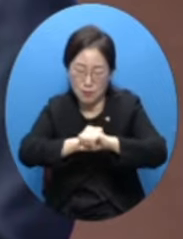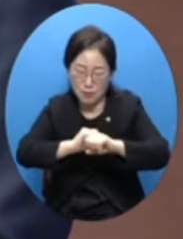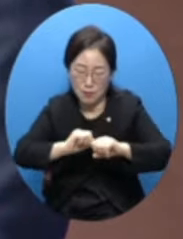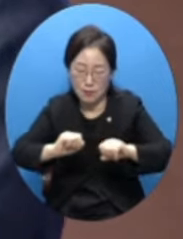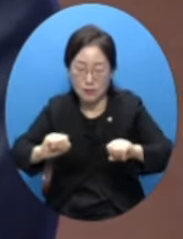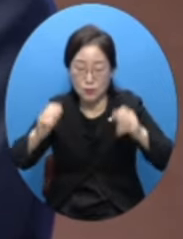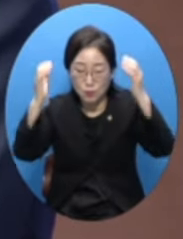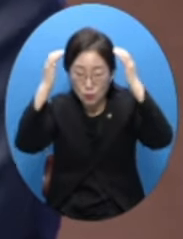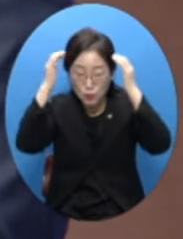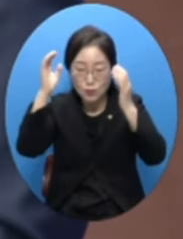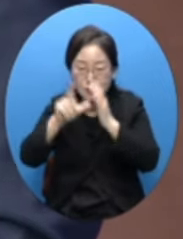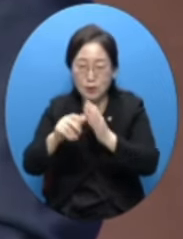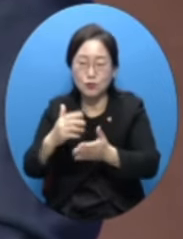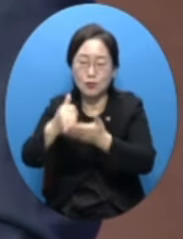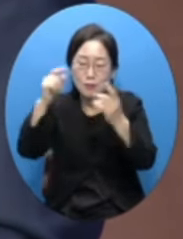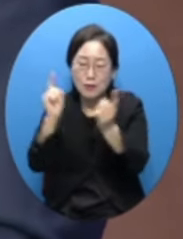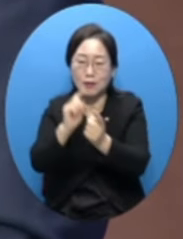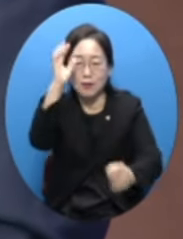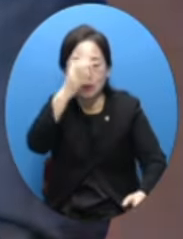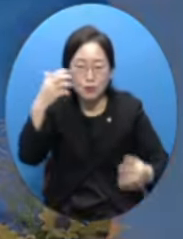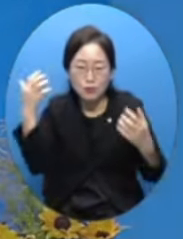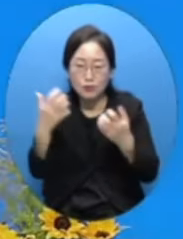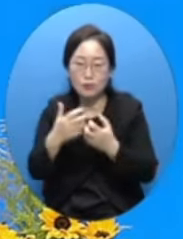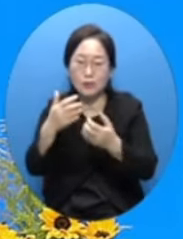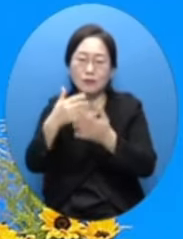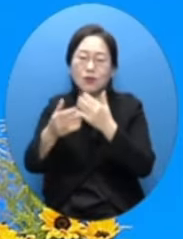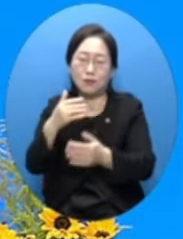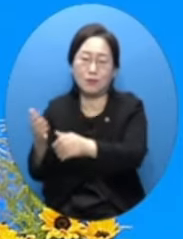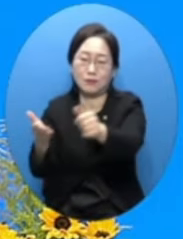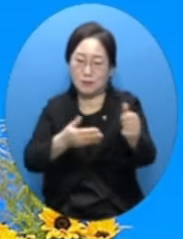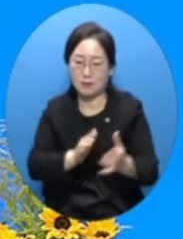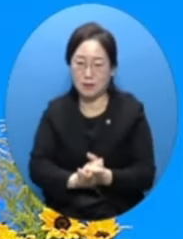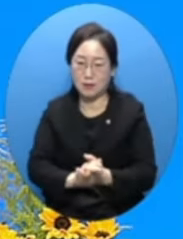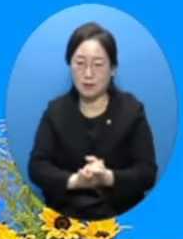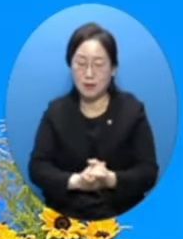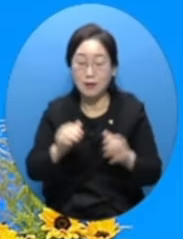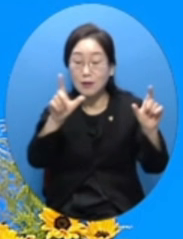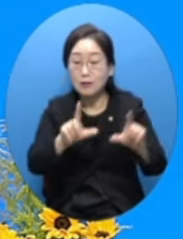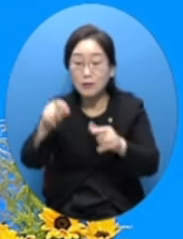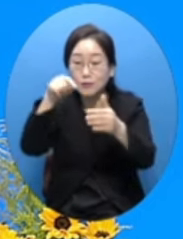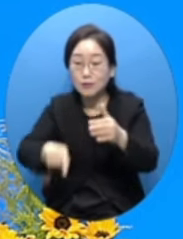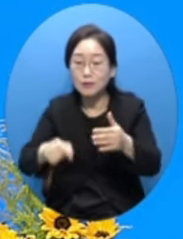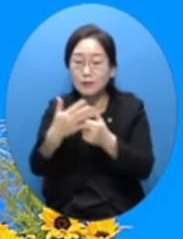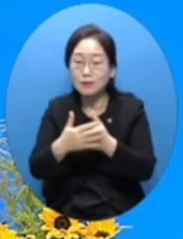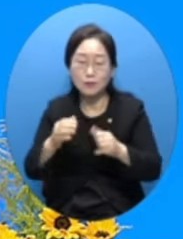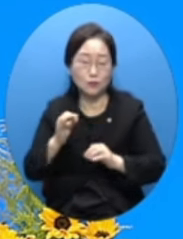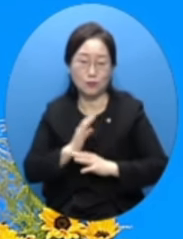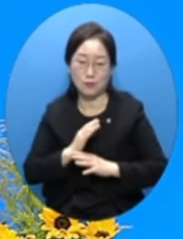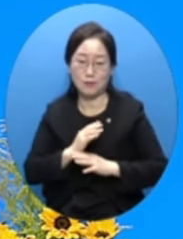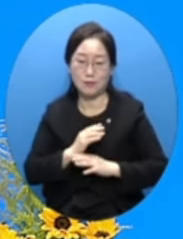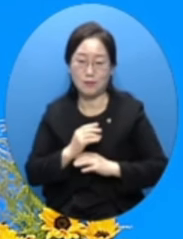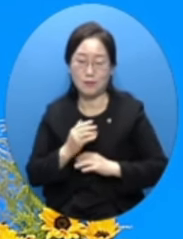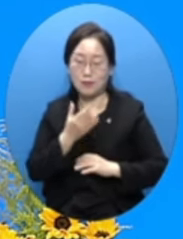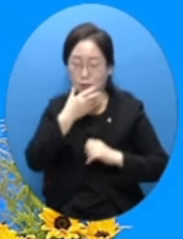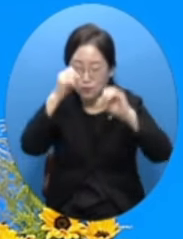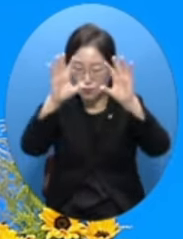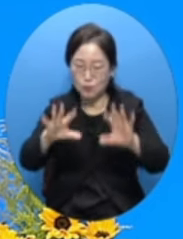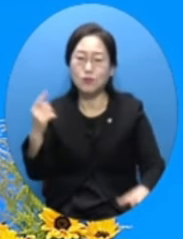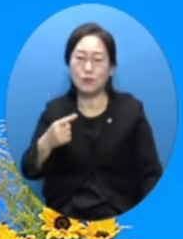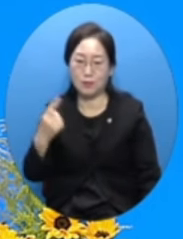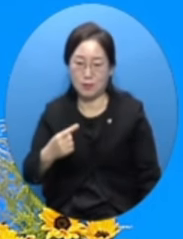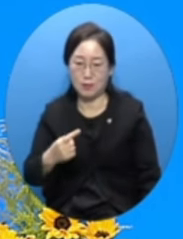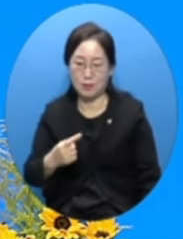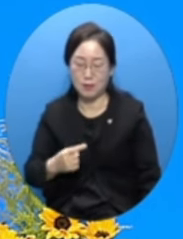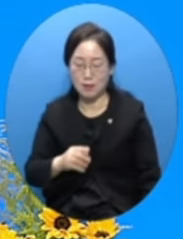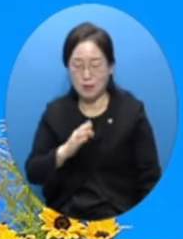됩니다. 성령 충만의 체험을 해야 됩니다. 그때 우리 삶에 놀라운 은혜와 축복이 임하는 것입니다. 가시떨기 같은 인생도